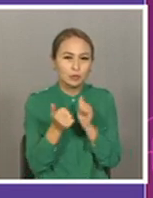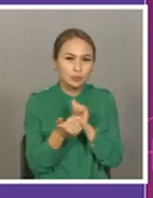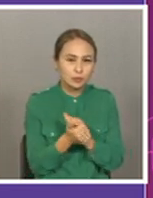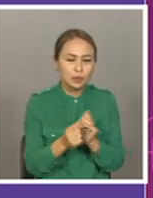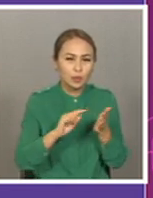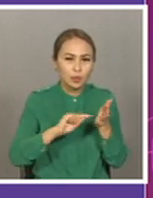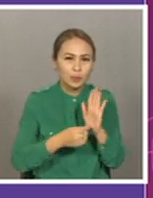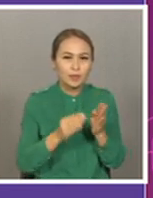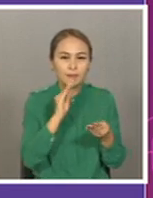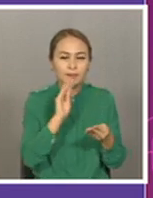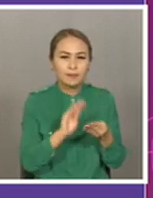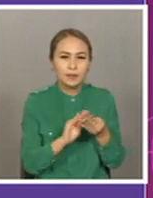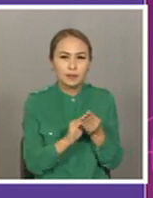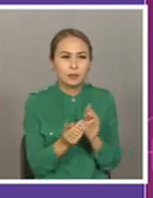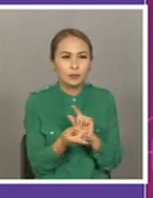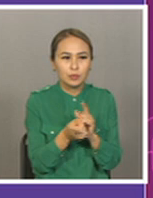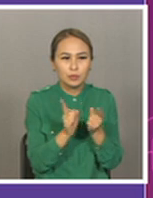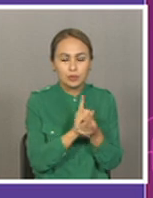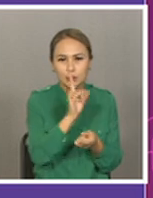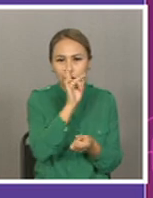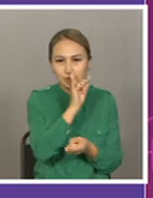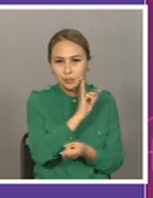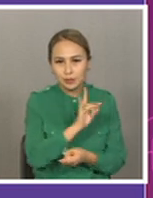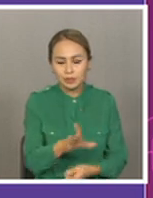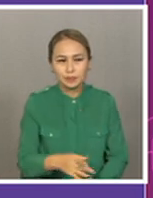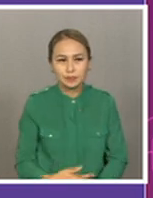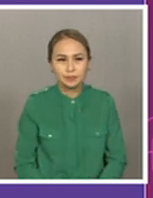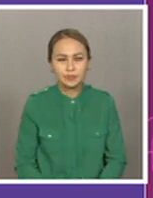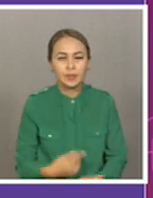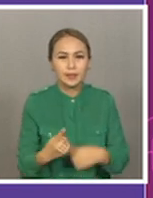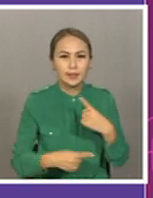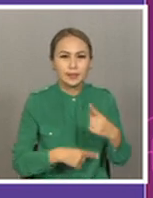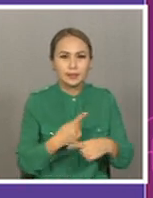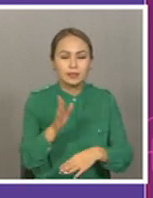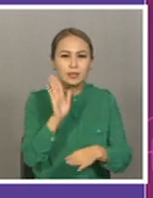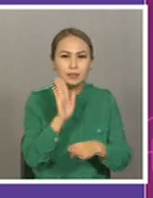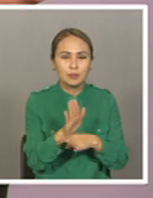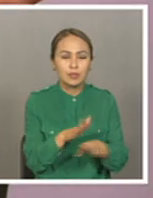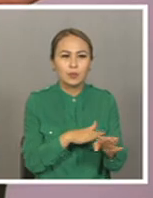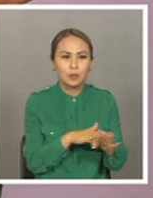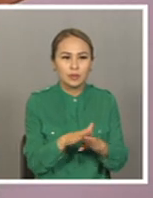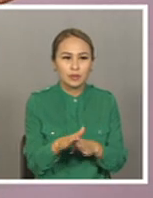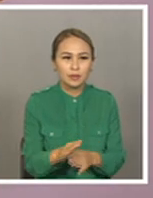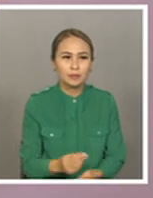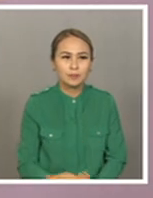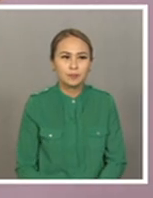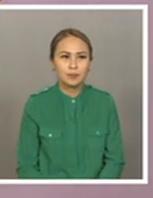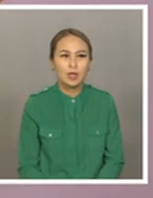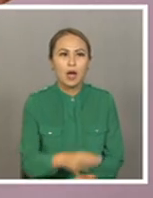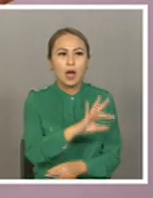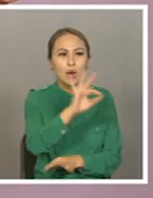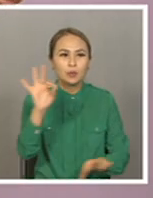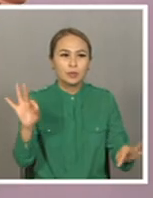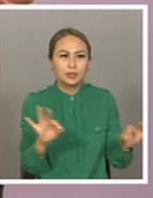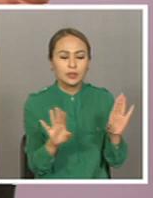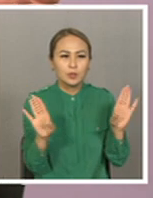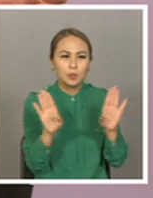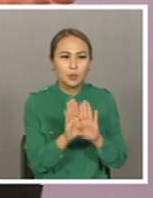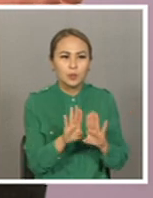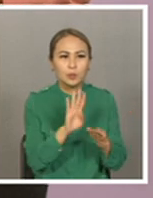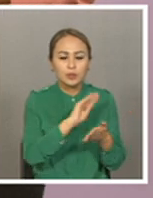көбейтіндінің мәні өзгермейді. Жақсы, балалар, келесі тапсырманы орындайық. Ауданның өлшем